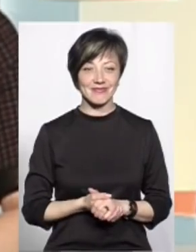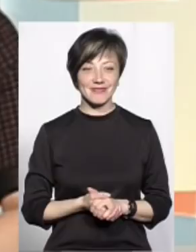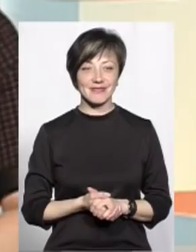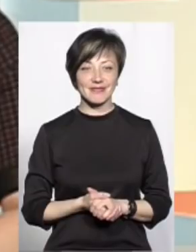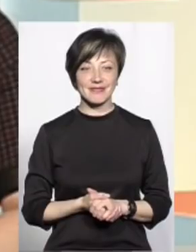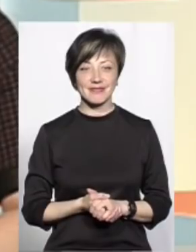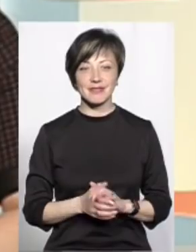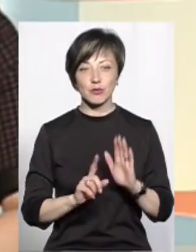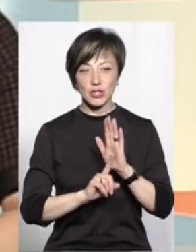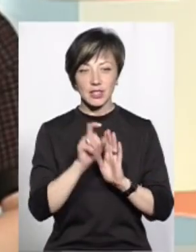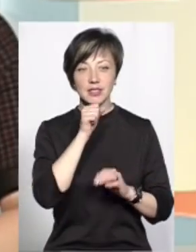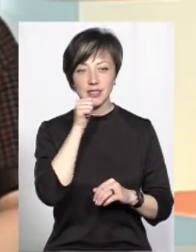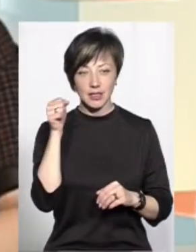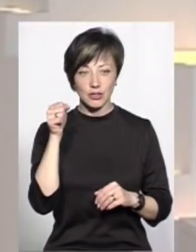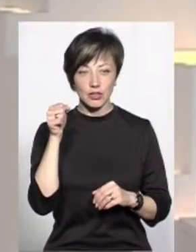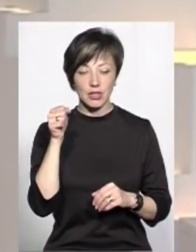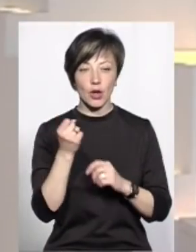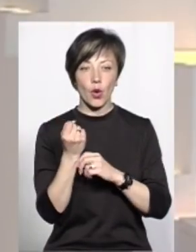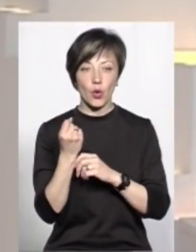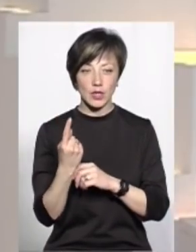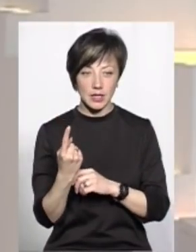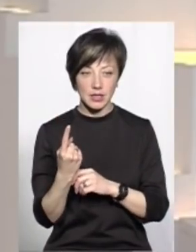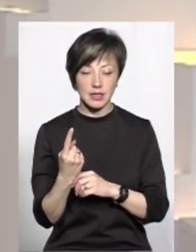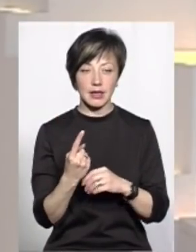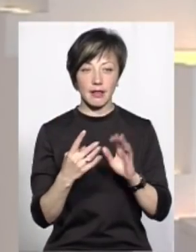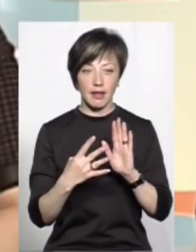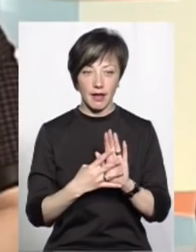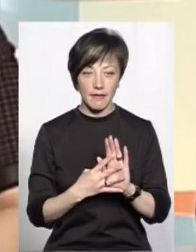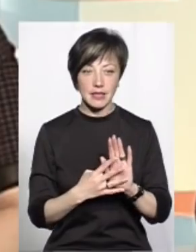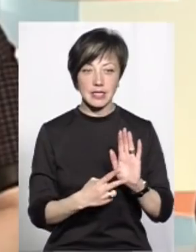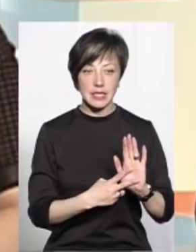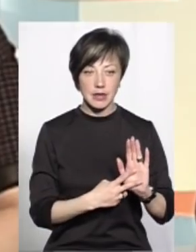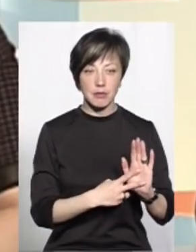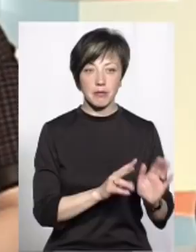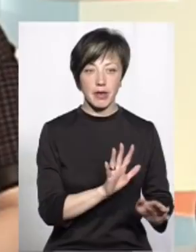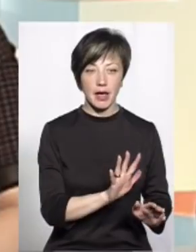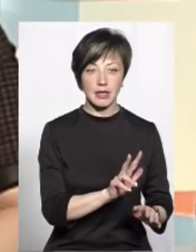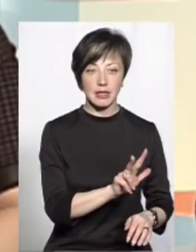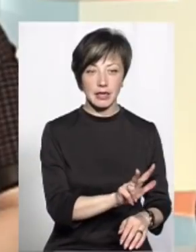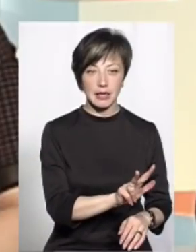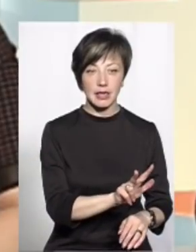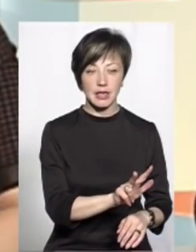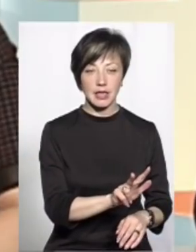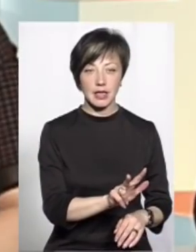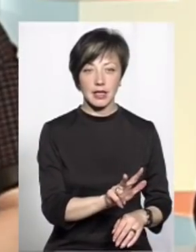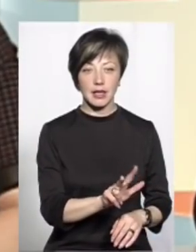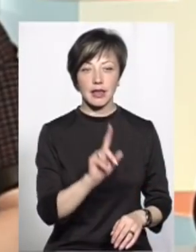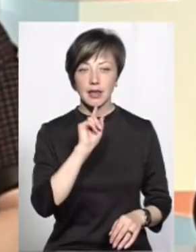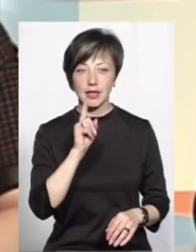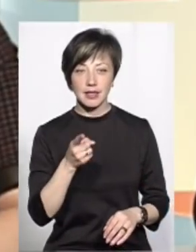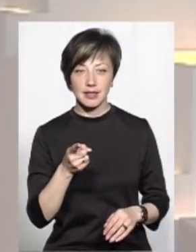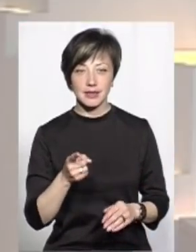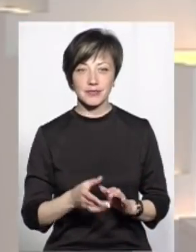Ну, якщо починаючи зі старшого, до 11 років, 9, 7, 5, 3 і, Віруся, остання рік їй.